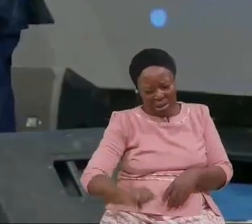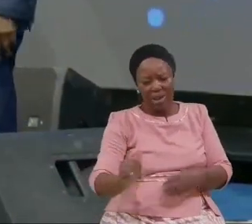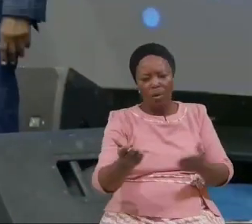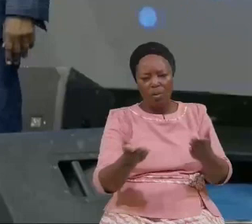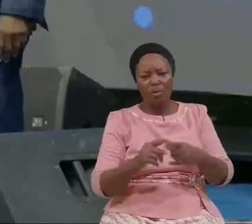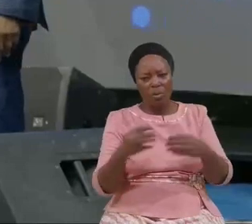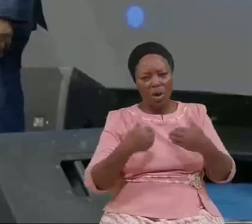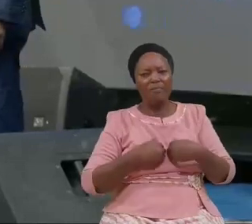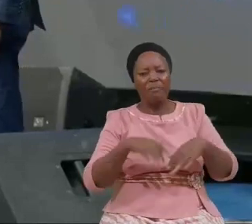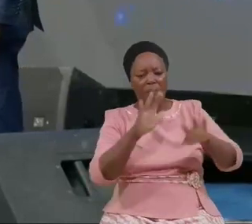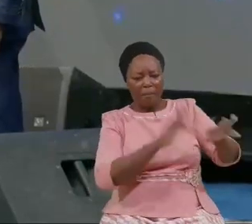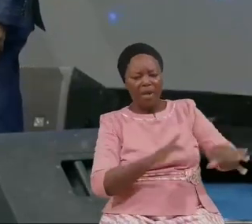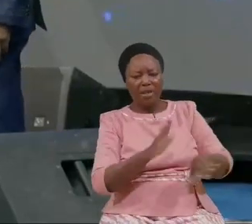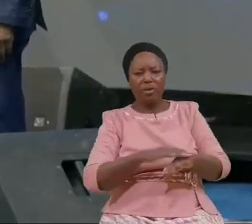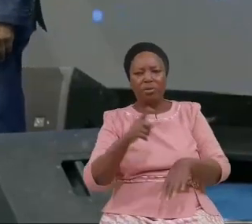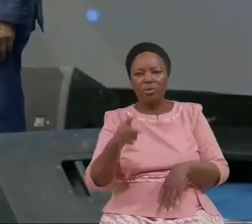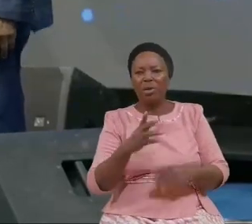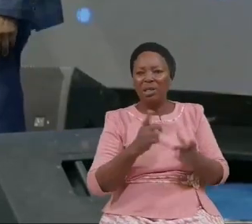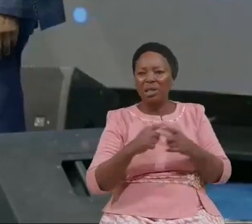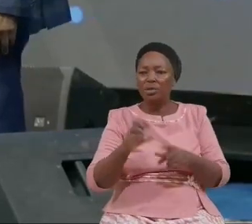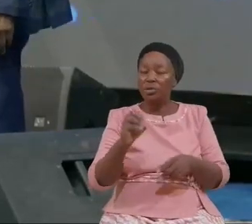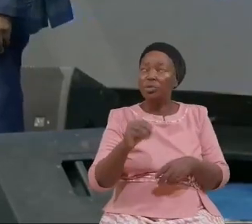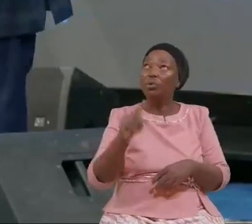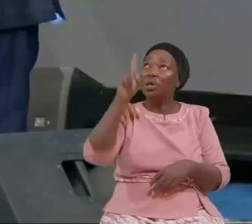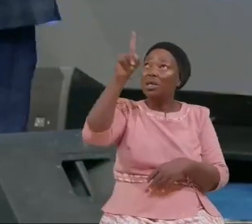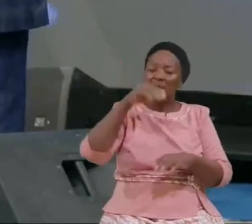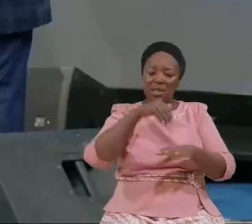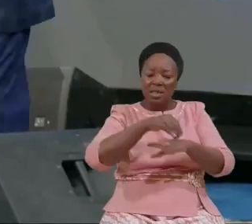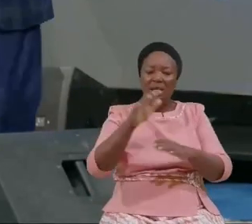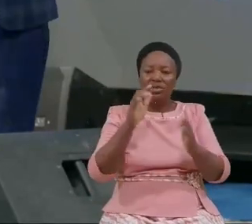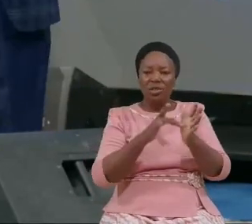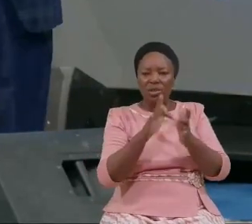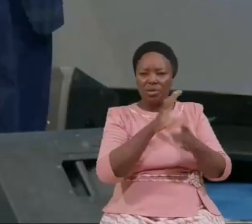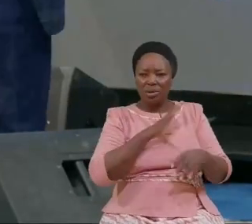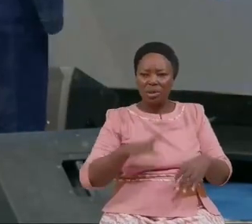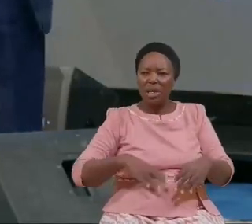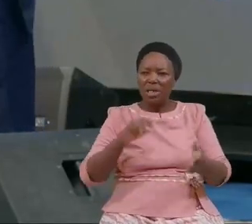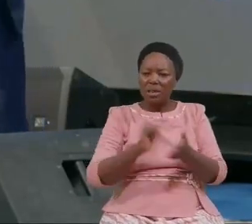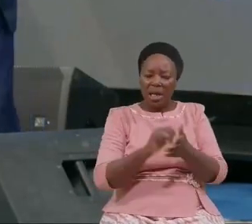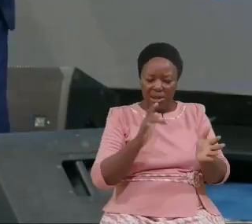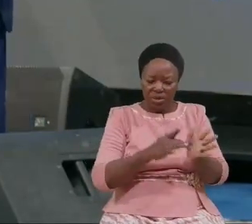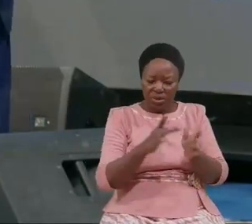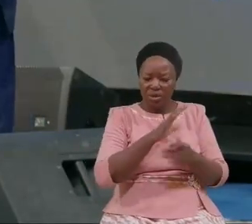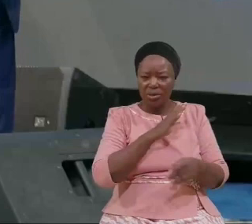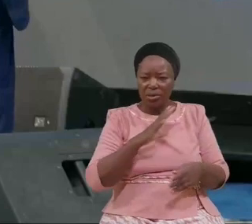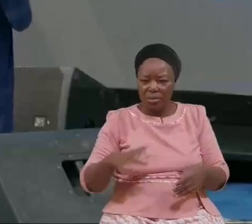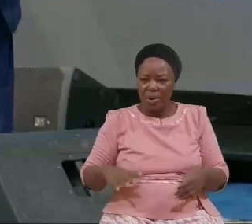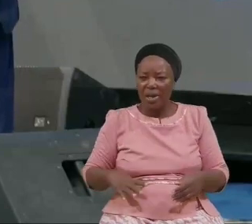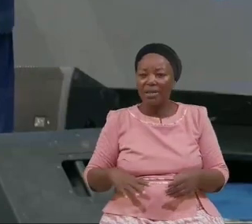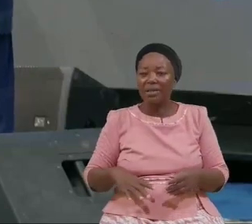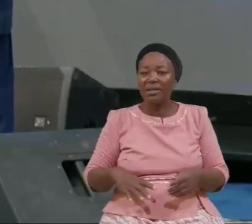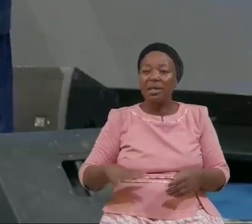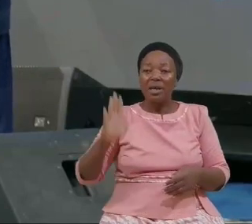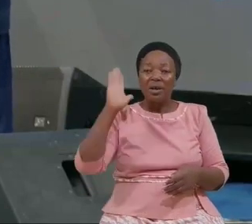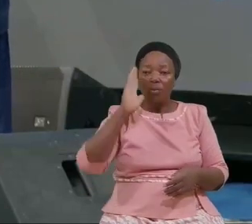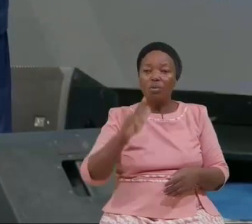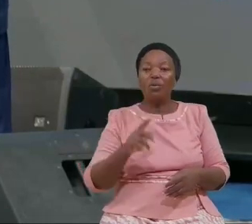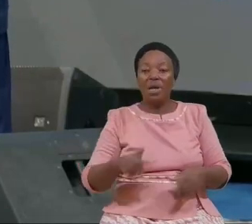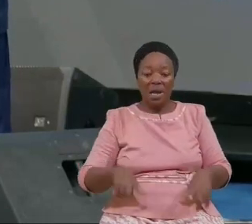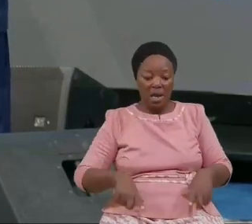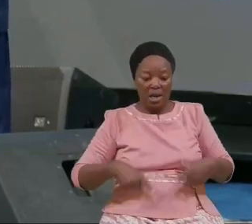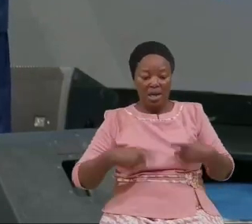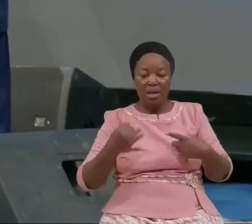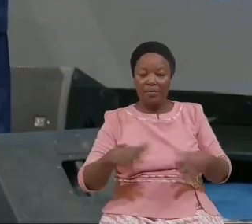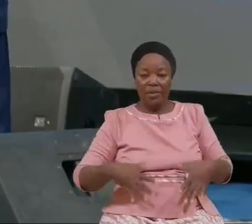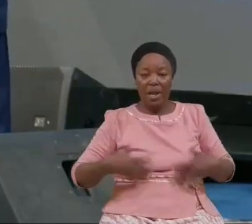de toi ainsi donc il a envoyé Jésus-Christ pour que Jésus-Christ vivre et même la